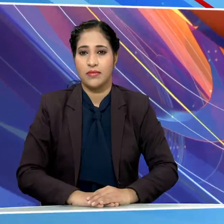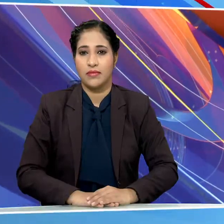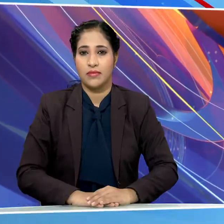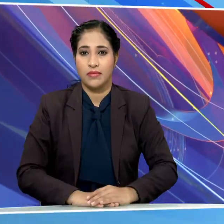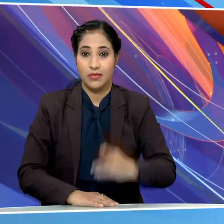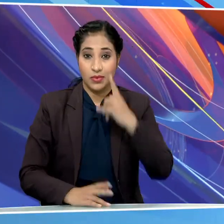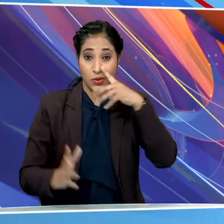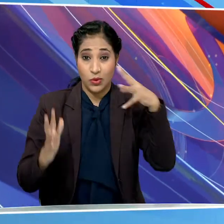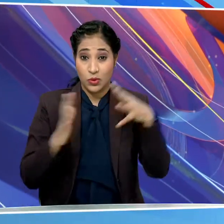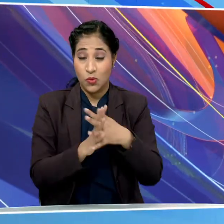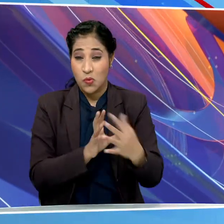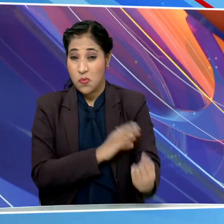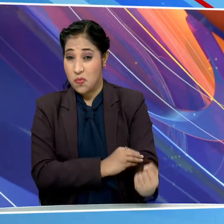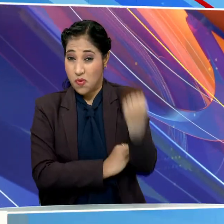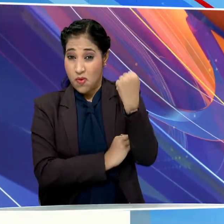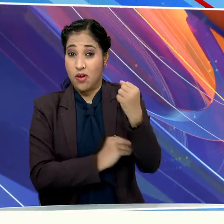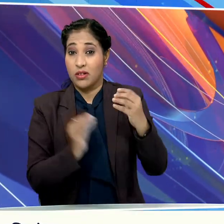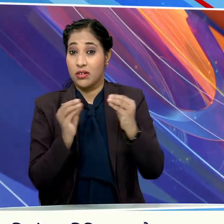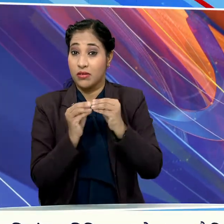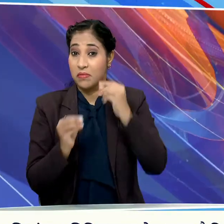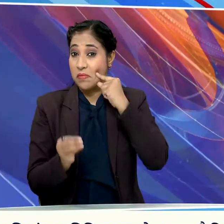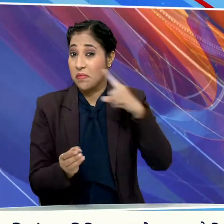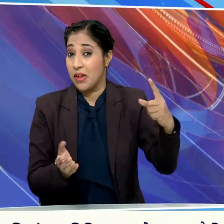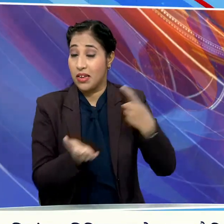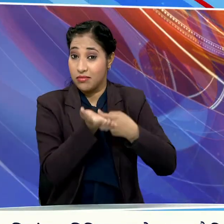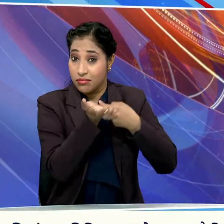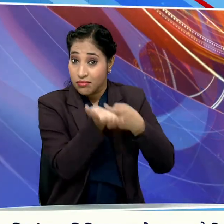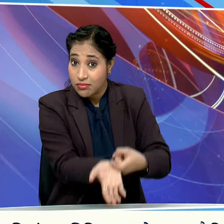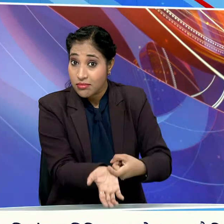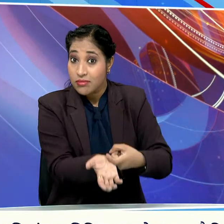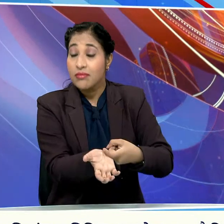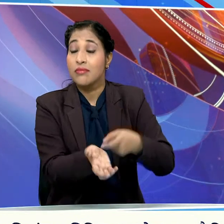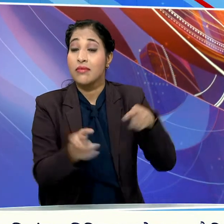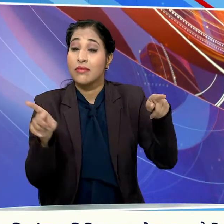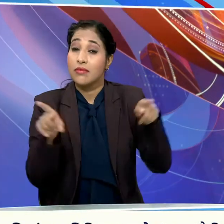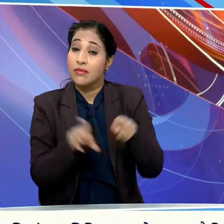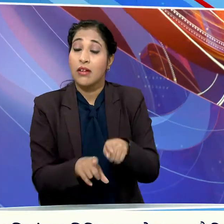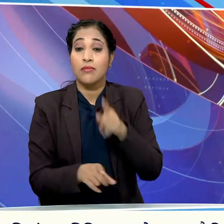नारी शक्ति वंदन अधिनियम एना द्वारा